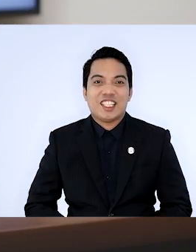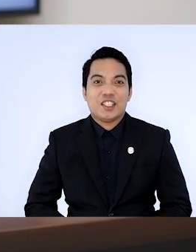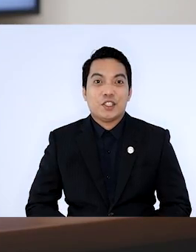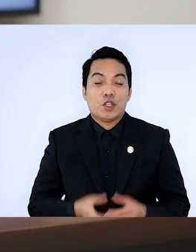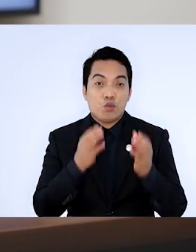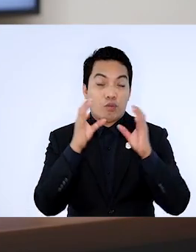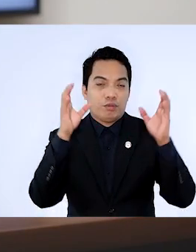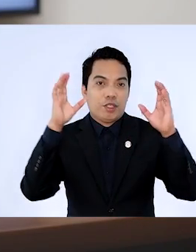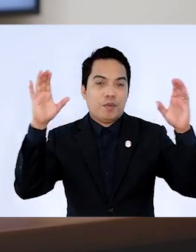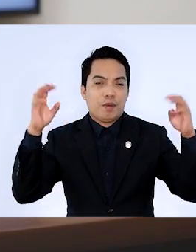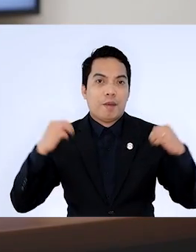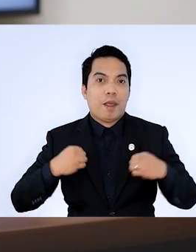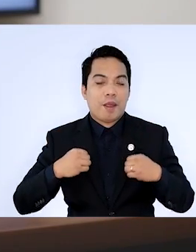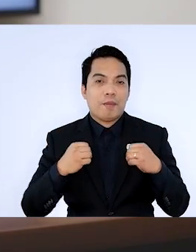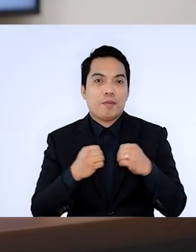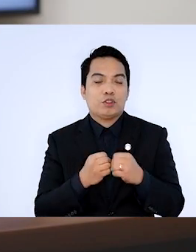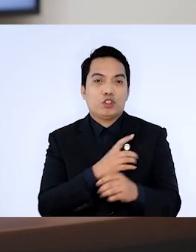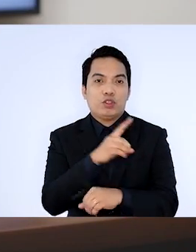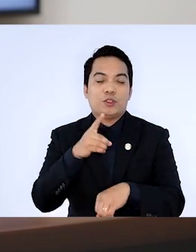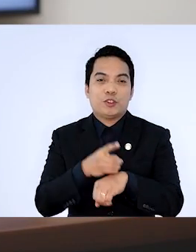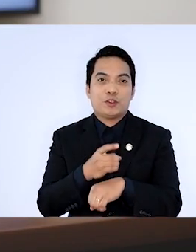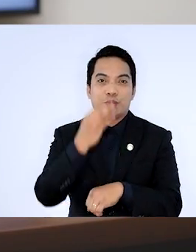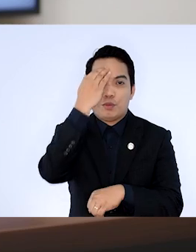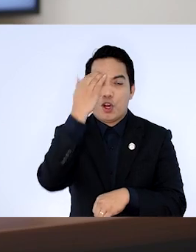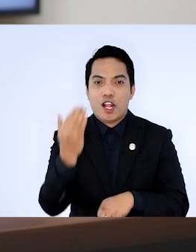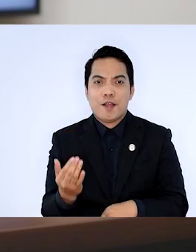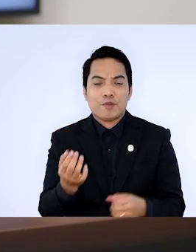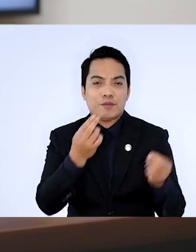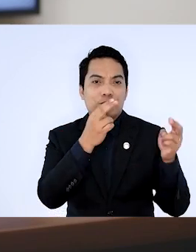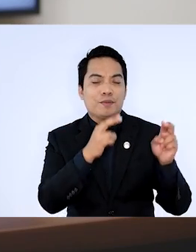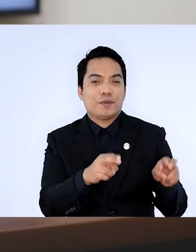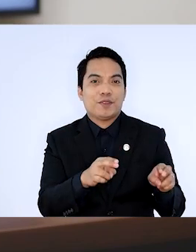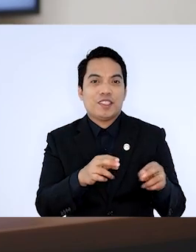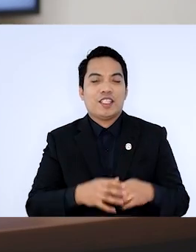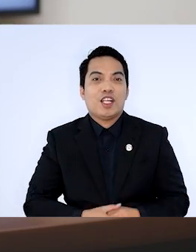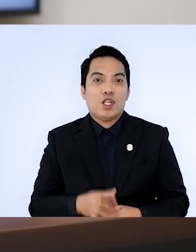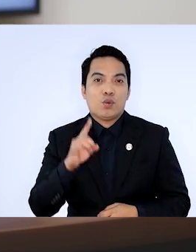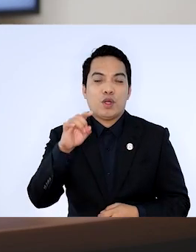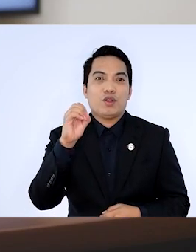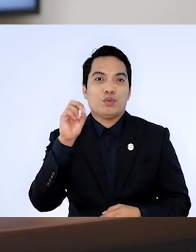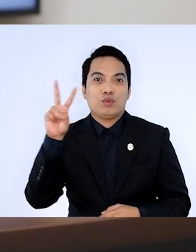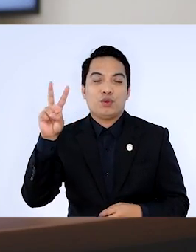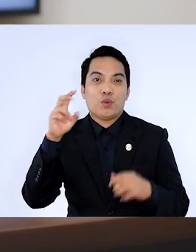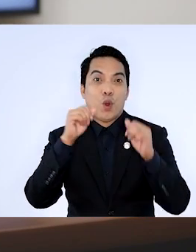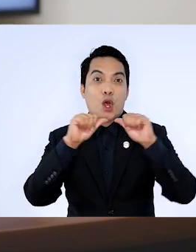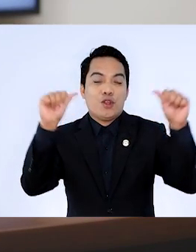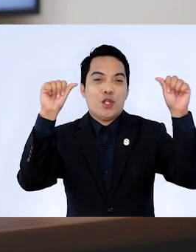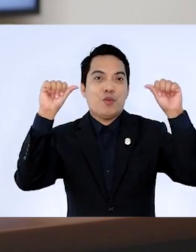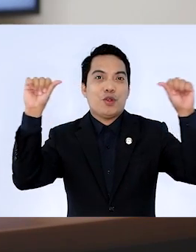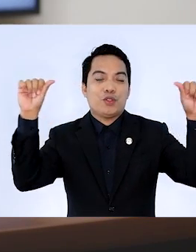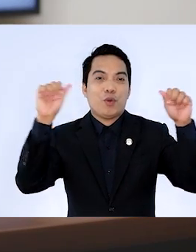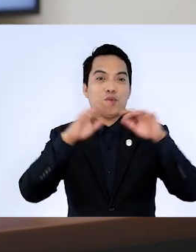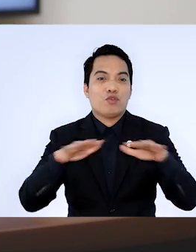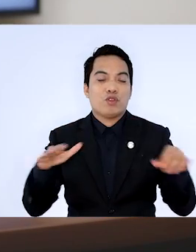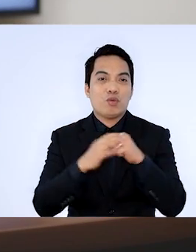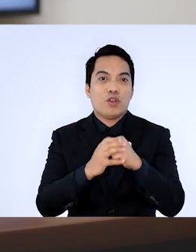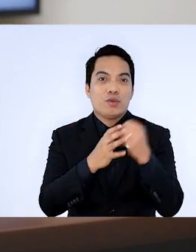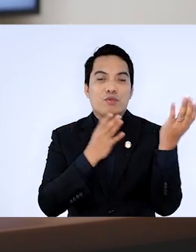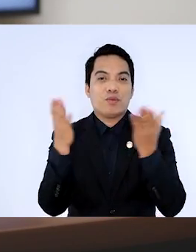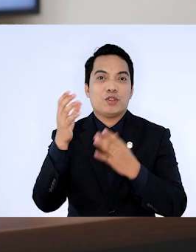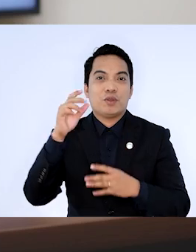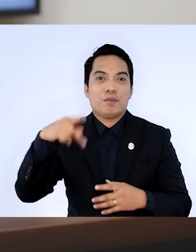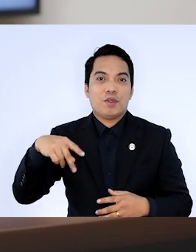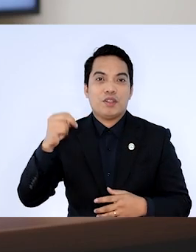Ginunita ng mga kapatid sa distrito ng Bulacan ang pagsapit ng 102nd anibersaryo ng pagsamba ng kabataan o